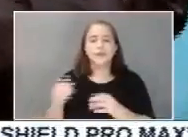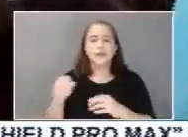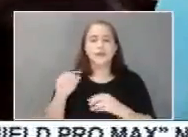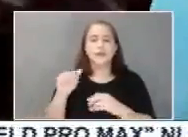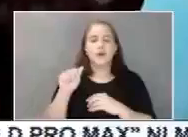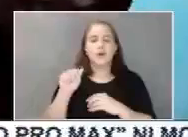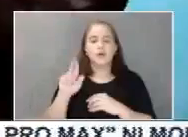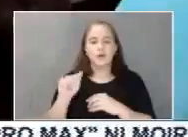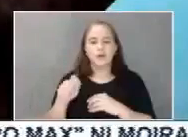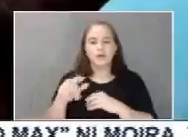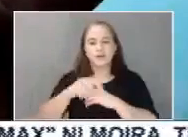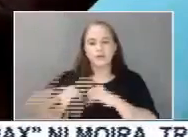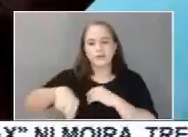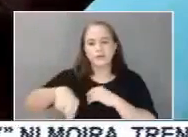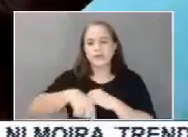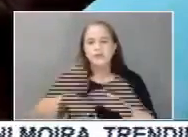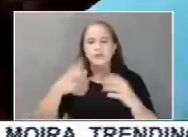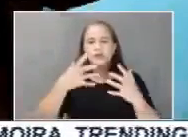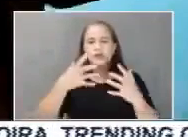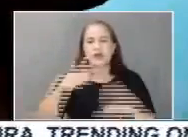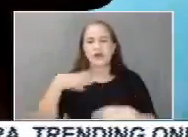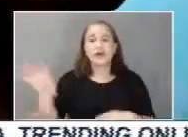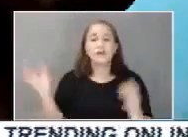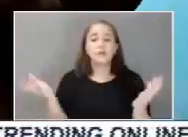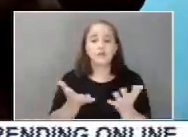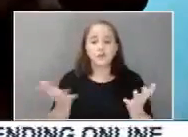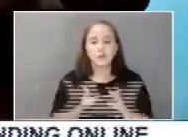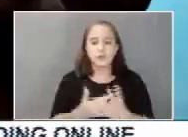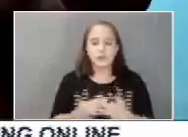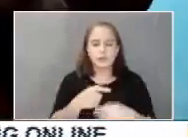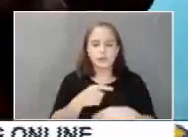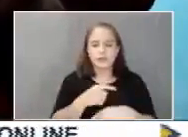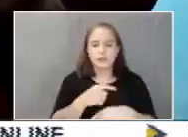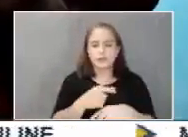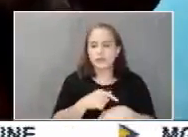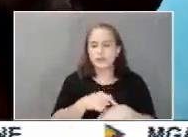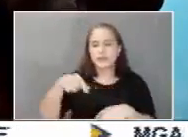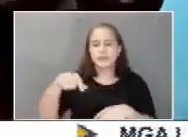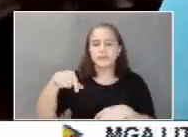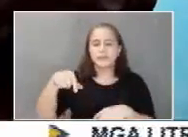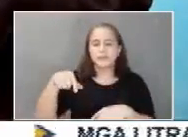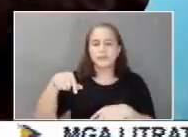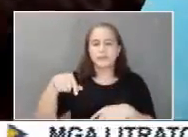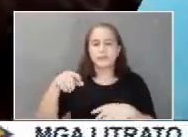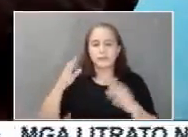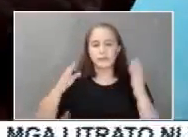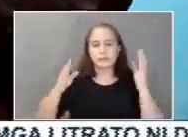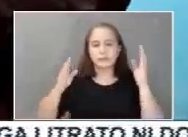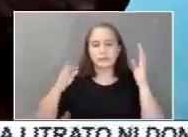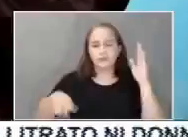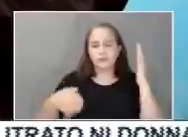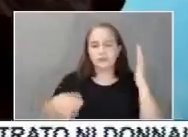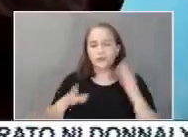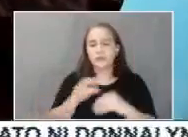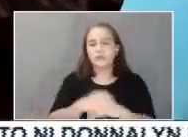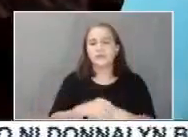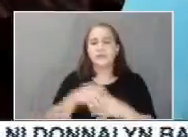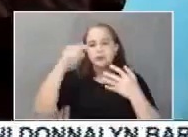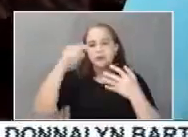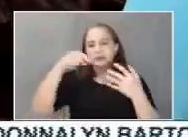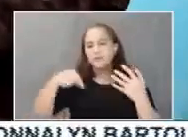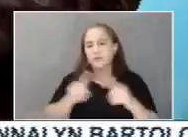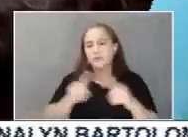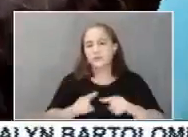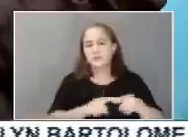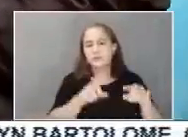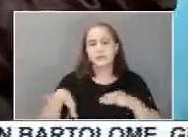sa pagiging maulap at maulan, medyo mababang inaasang air temperatures dito. Nasa 33 degrees Celsius lang ang forecast maximum